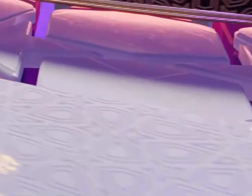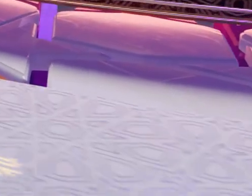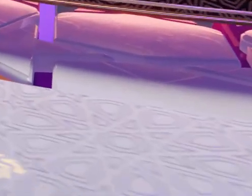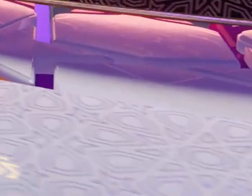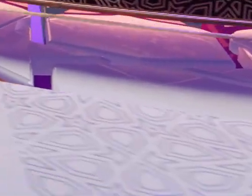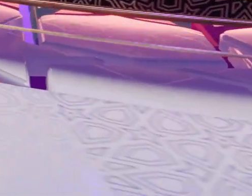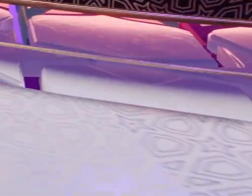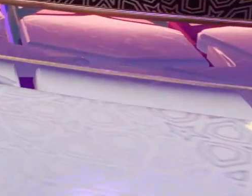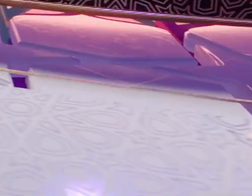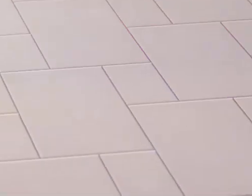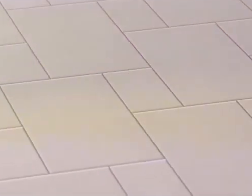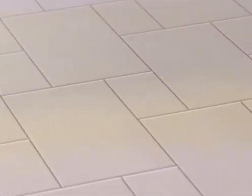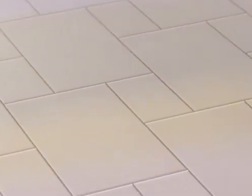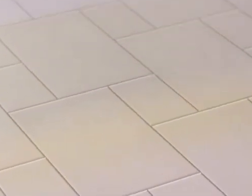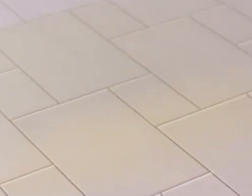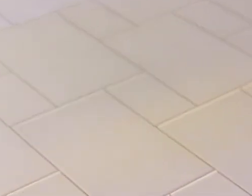واجعله لنا